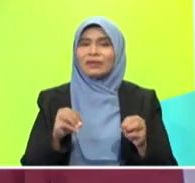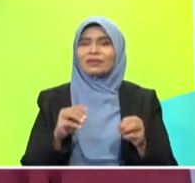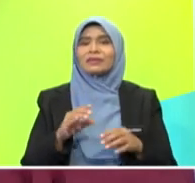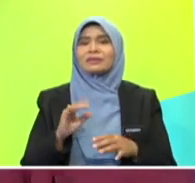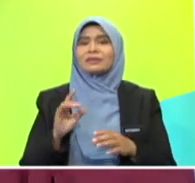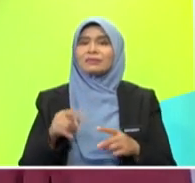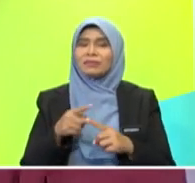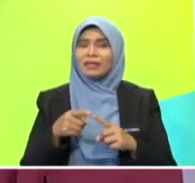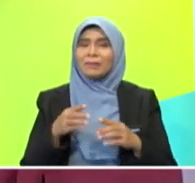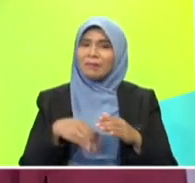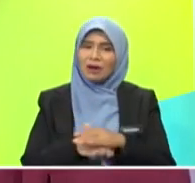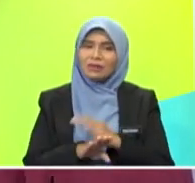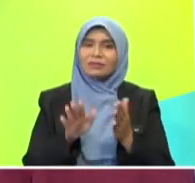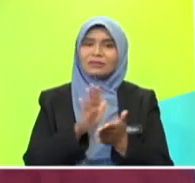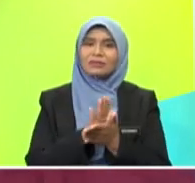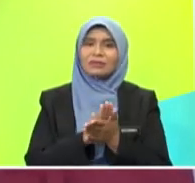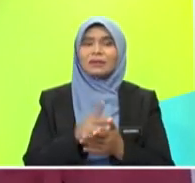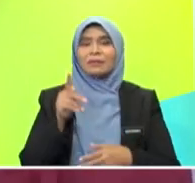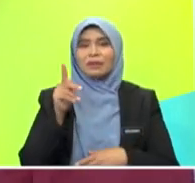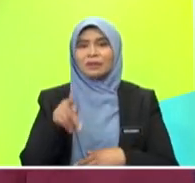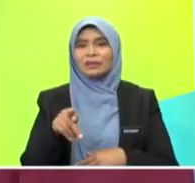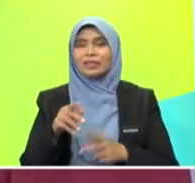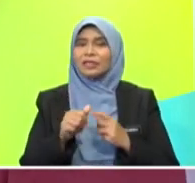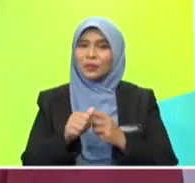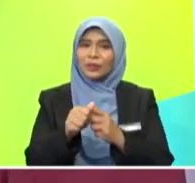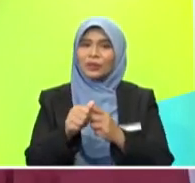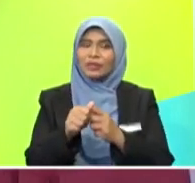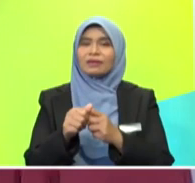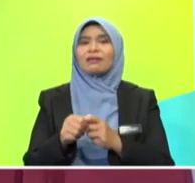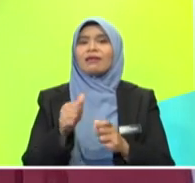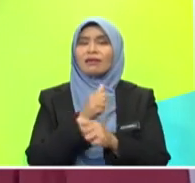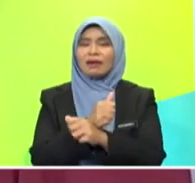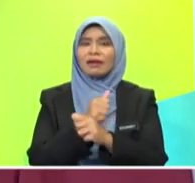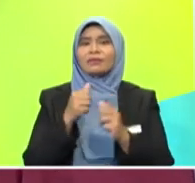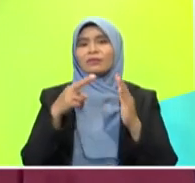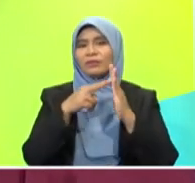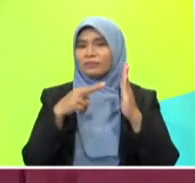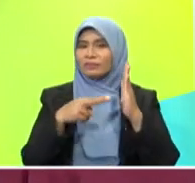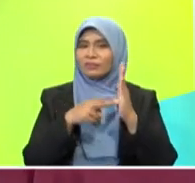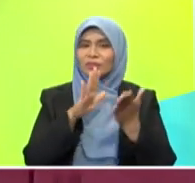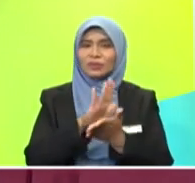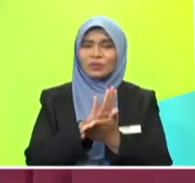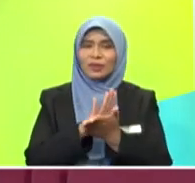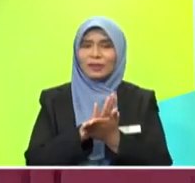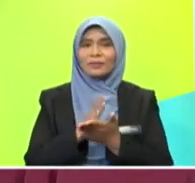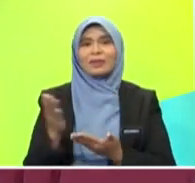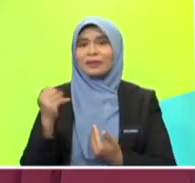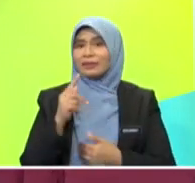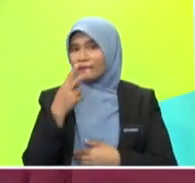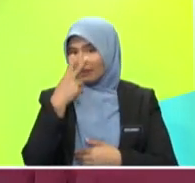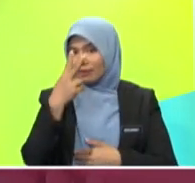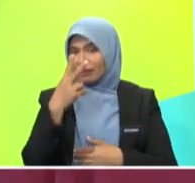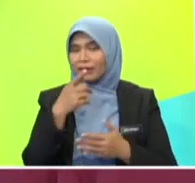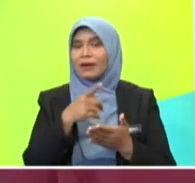kamu tentu perlulah mengikut arahan sekolah jadi marilah kita tengok